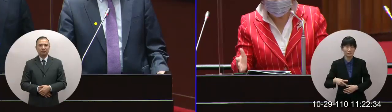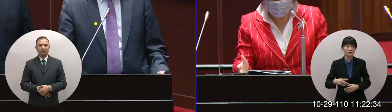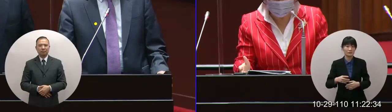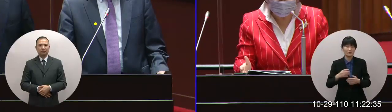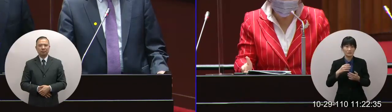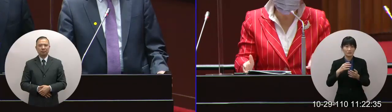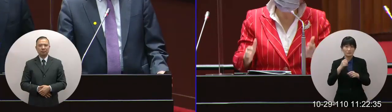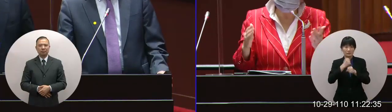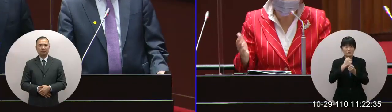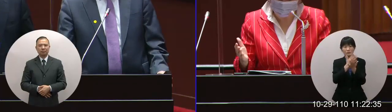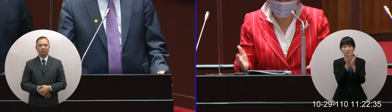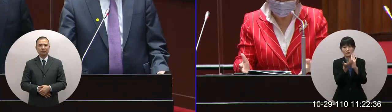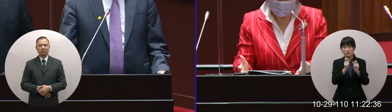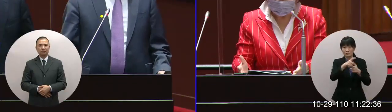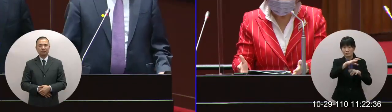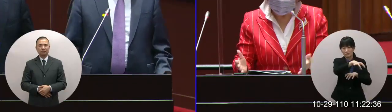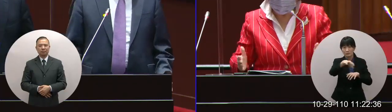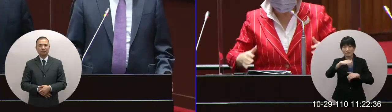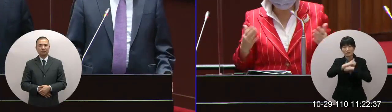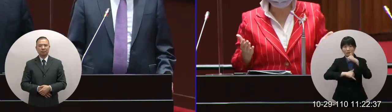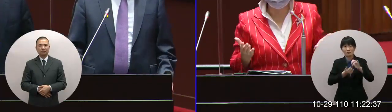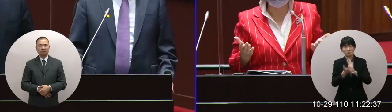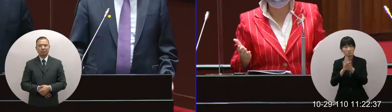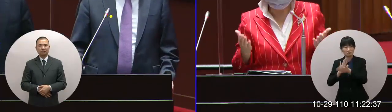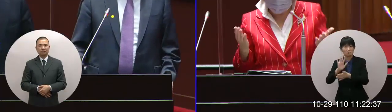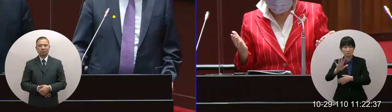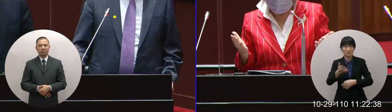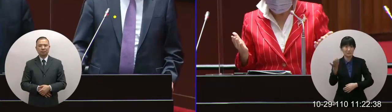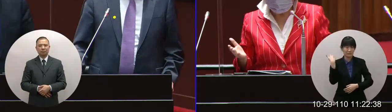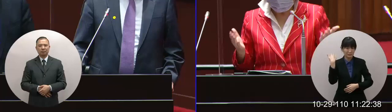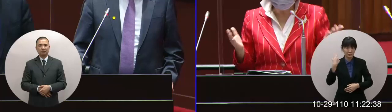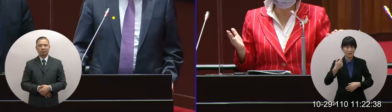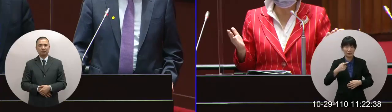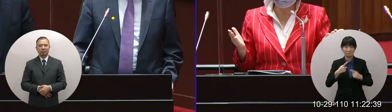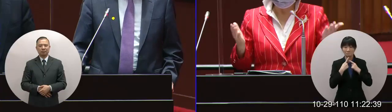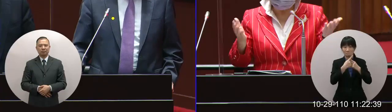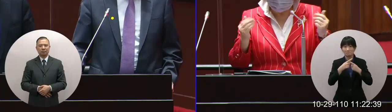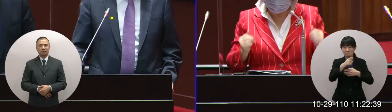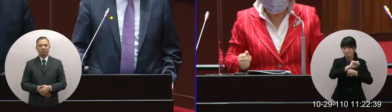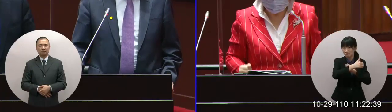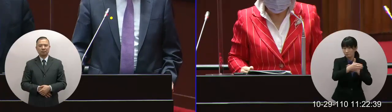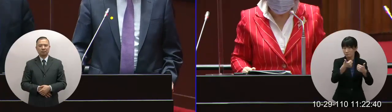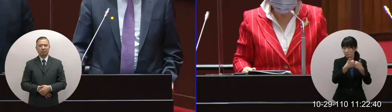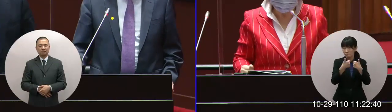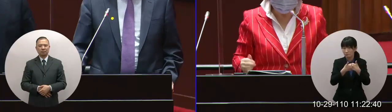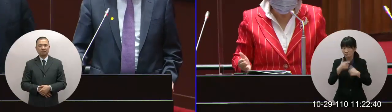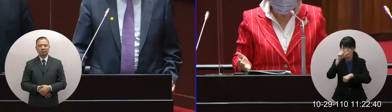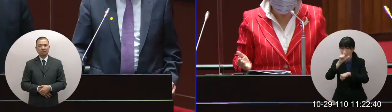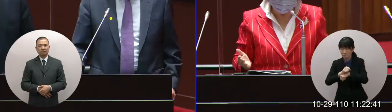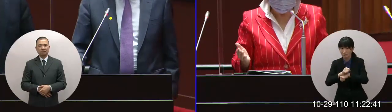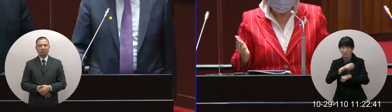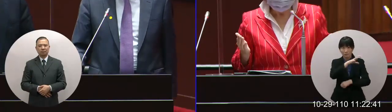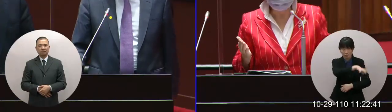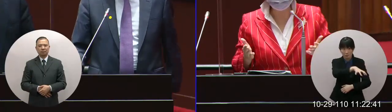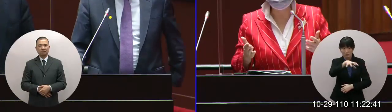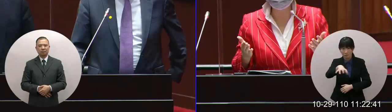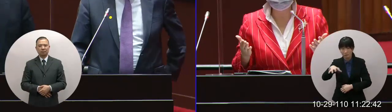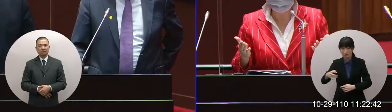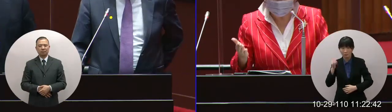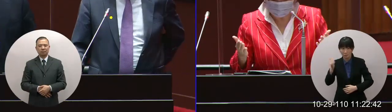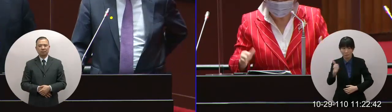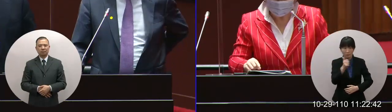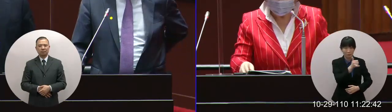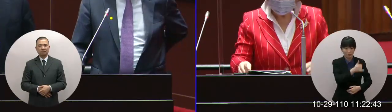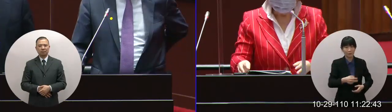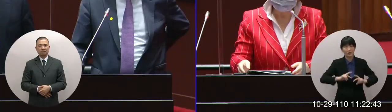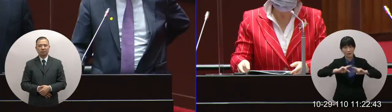业民众生活的改变。以往实体为主的办公、会议、上课等等的形态，也转变